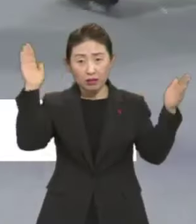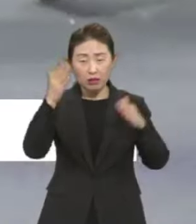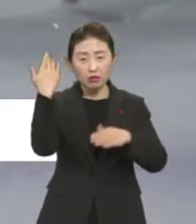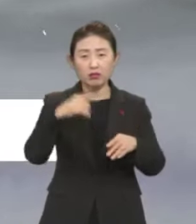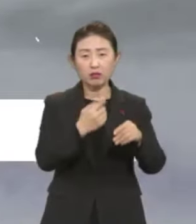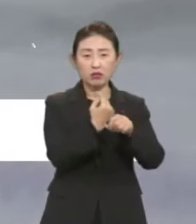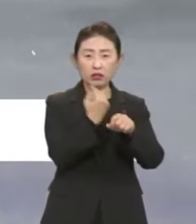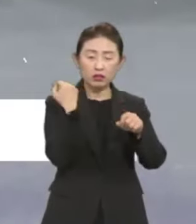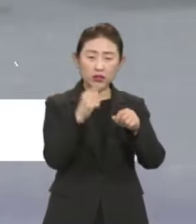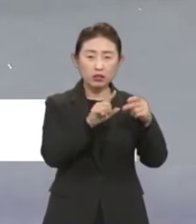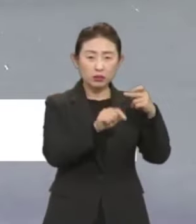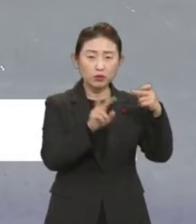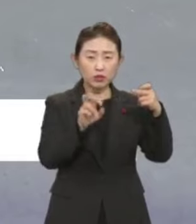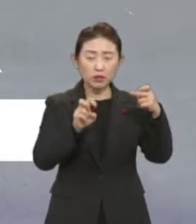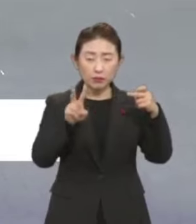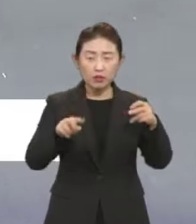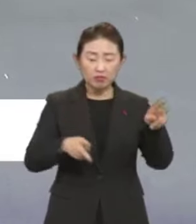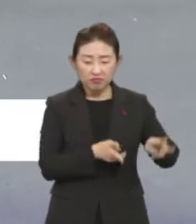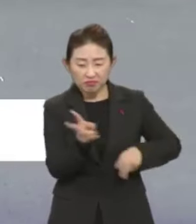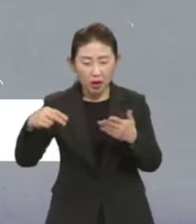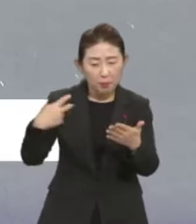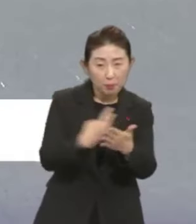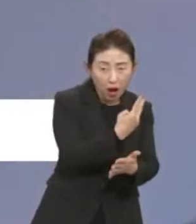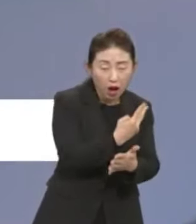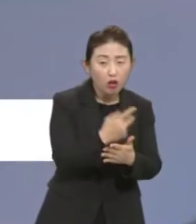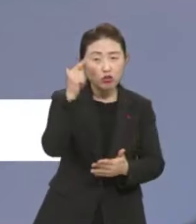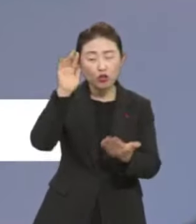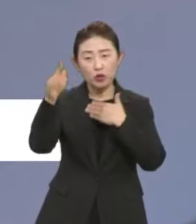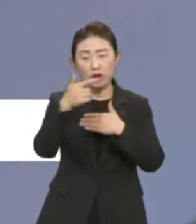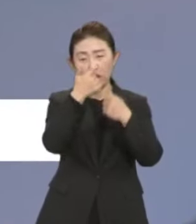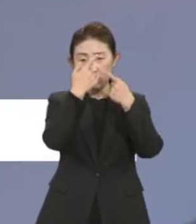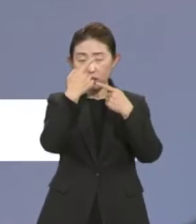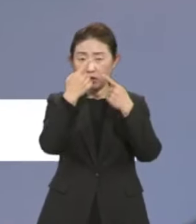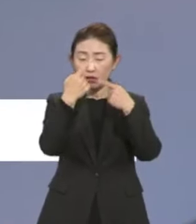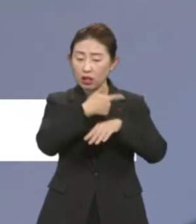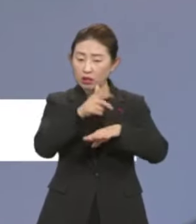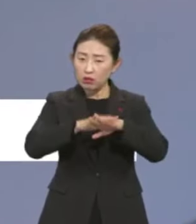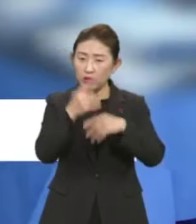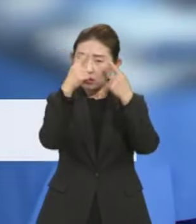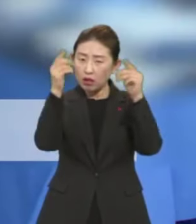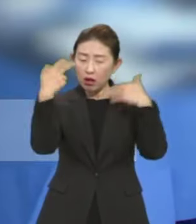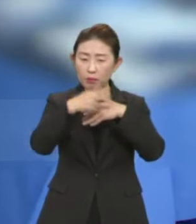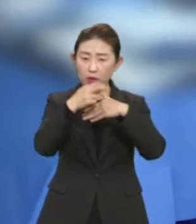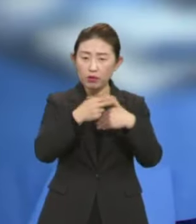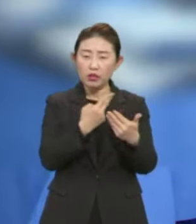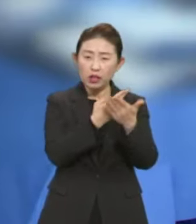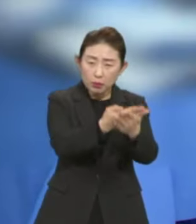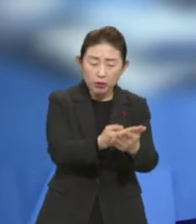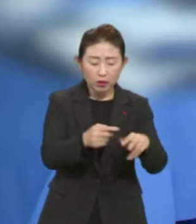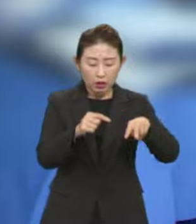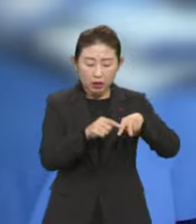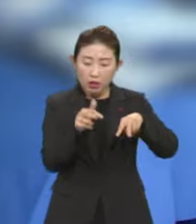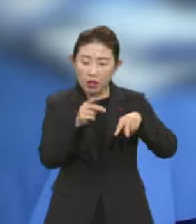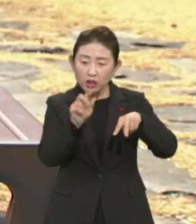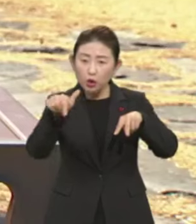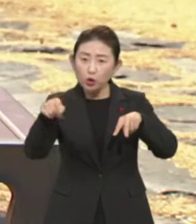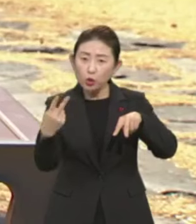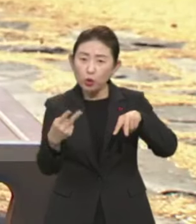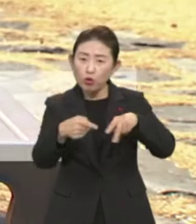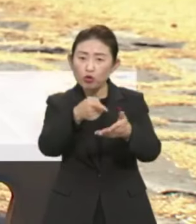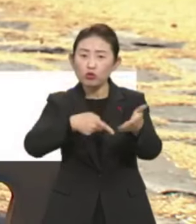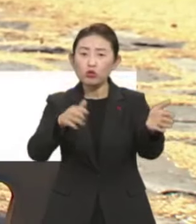22일 스케이트장에서 넘어진 씨는 엿세 뒤 대전의 한 대학병원에서 연골 수술을 받았습니다 무겁지